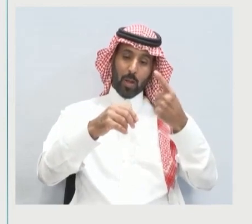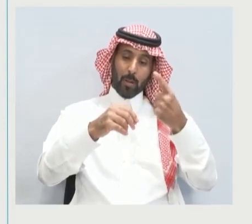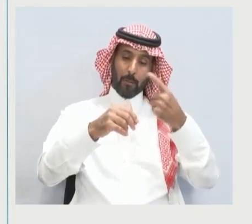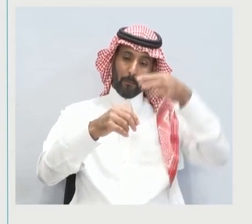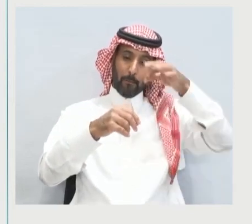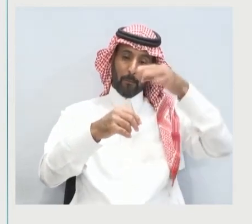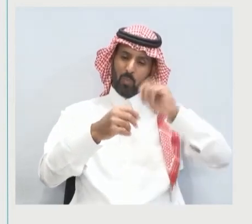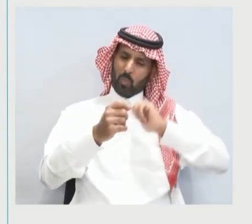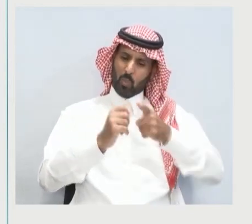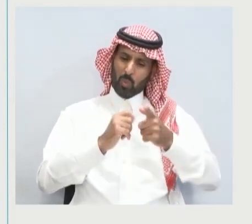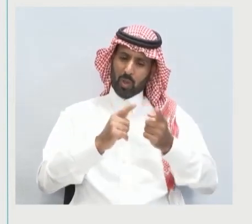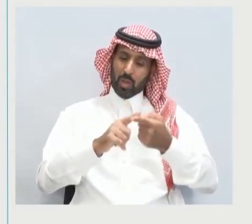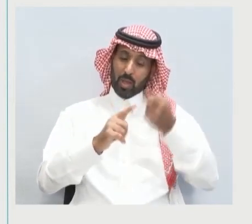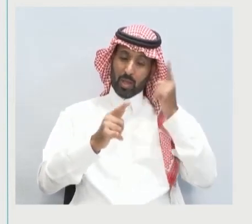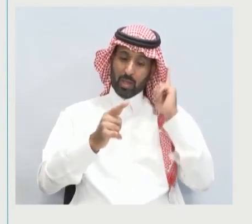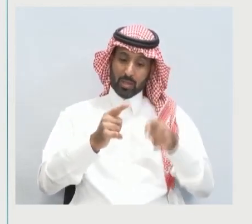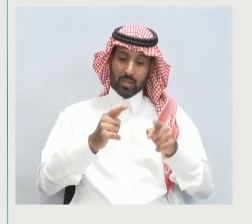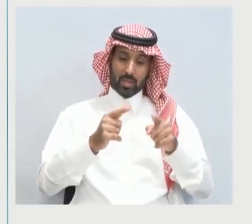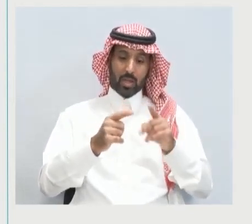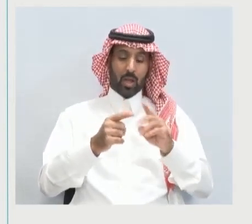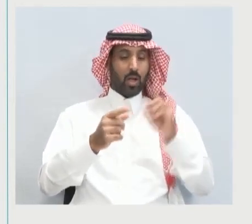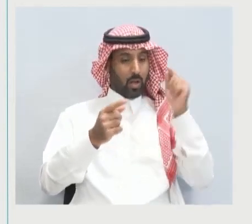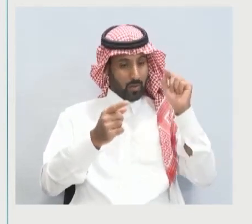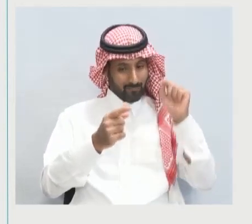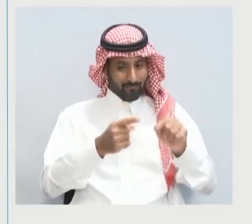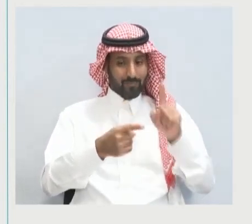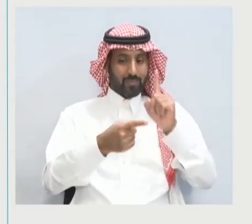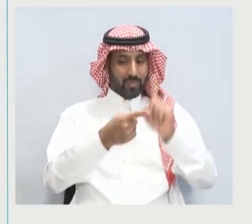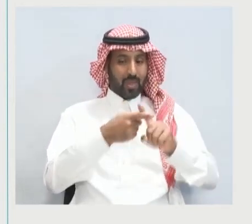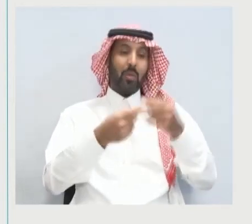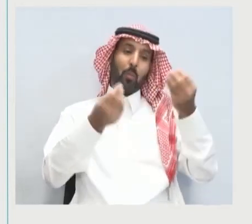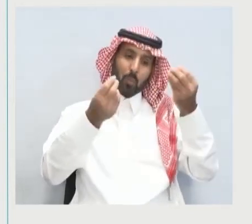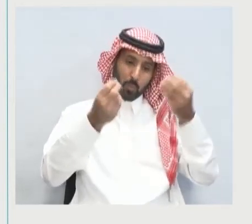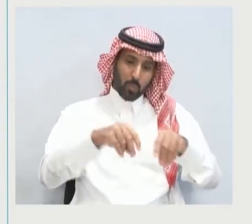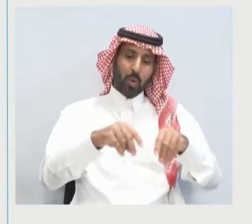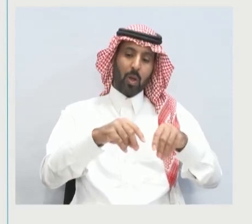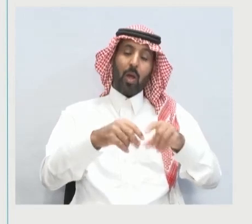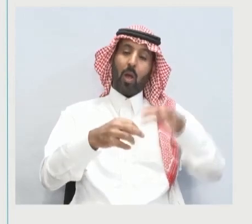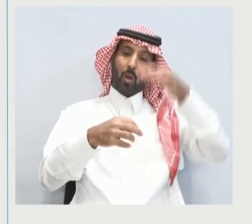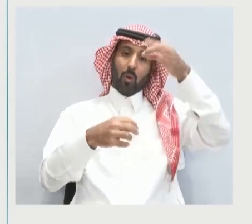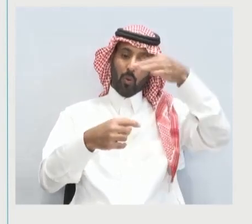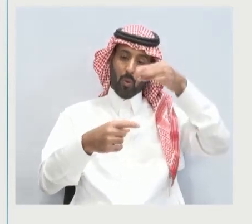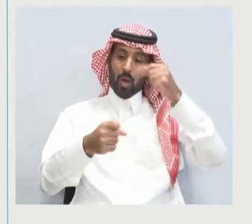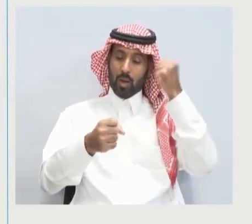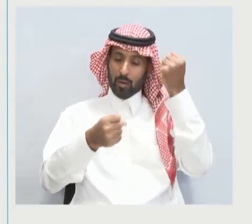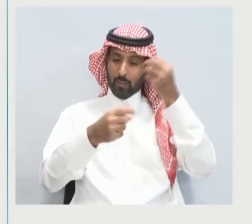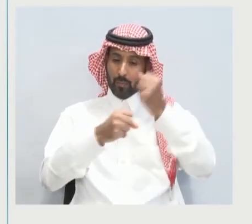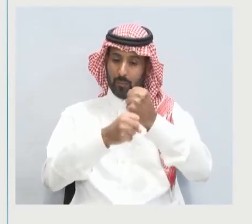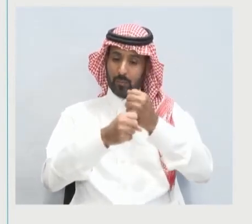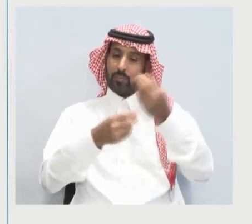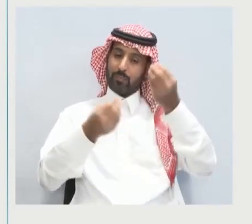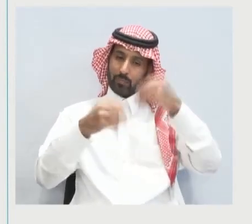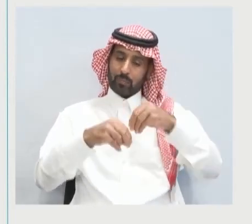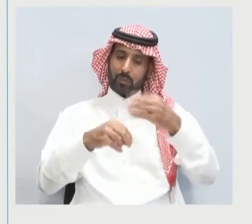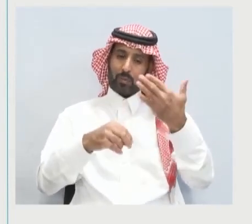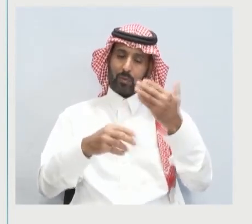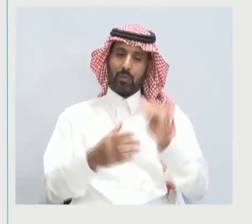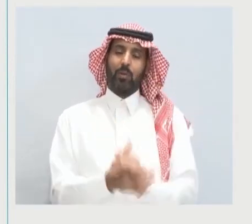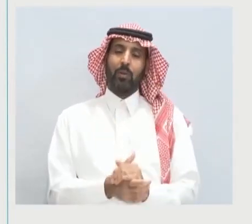مباشره بعد الضغط على كل ما تم الضغط على علامه الزائد سيتم اضافه ورقه عمل جديد